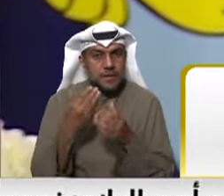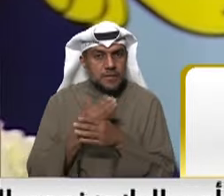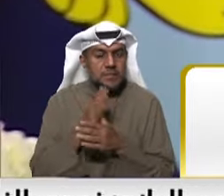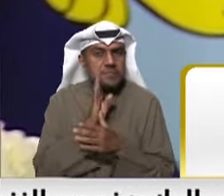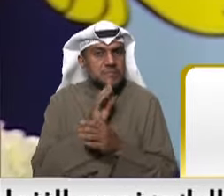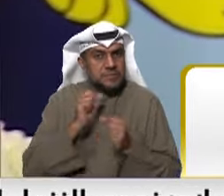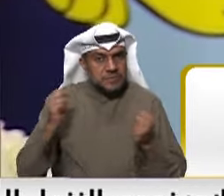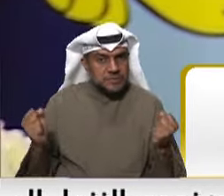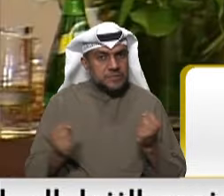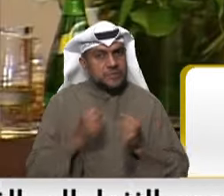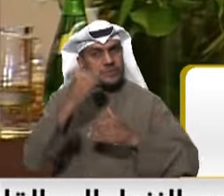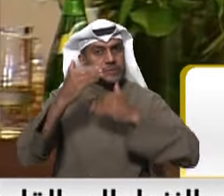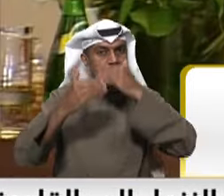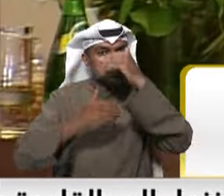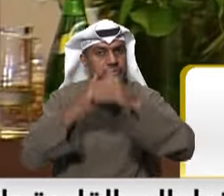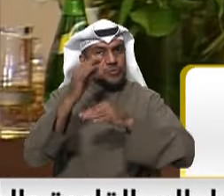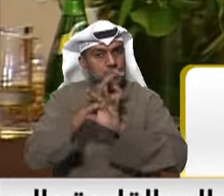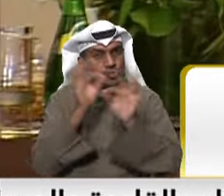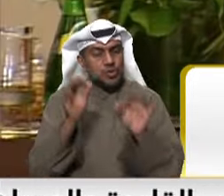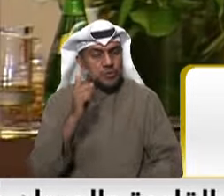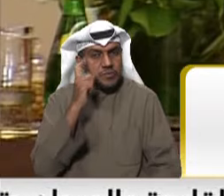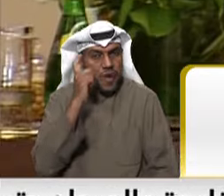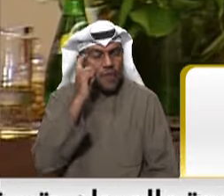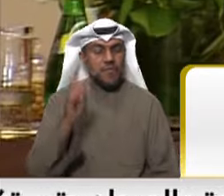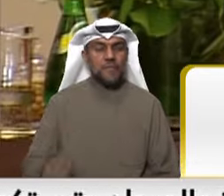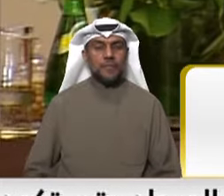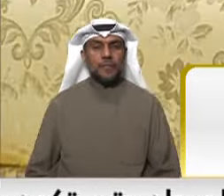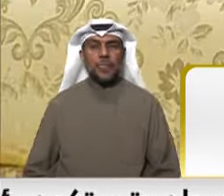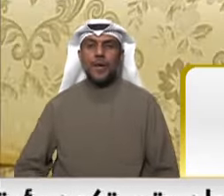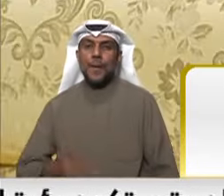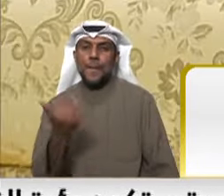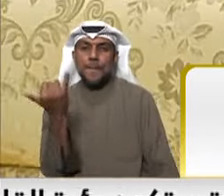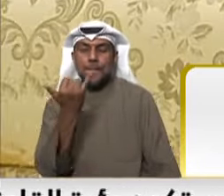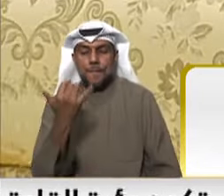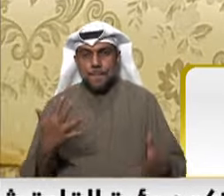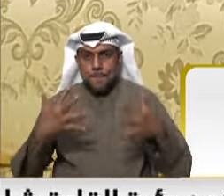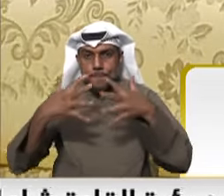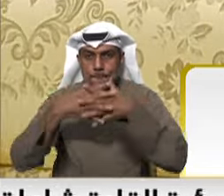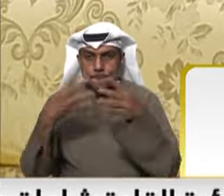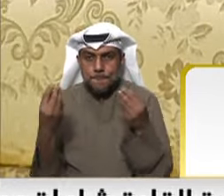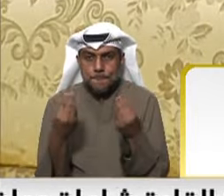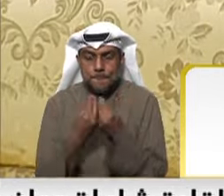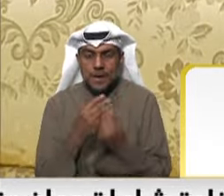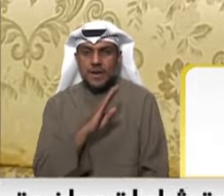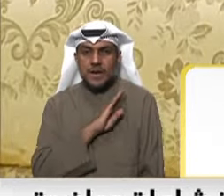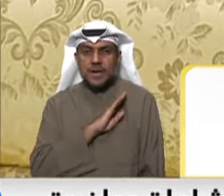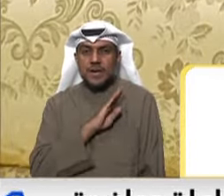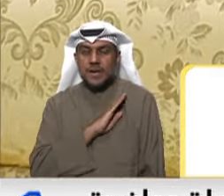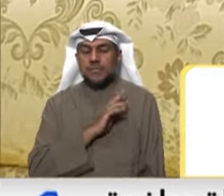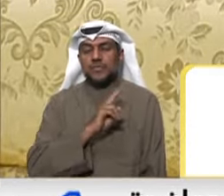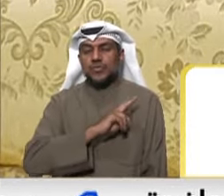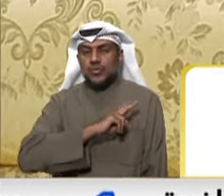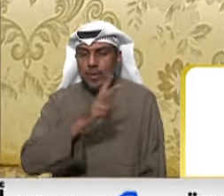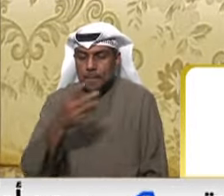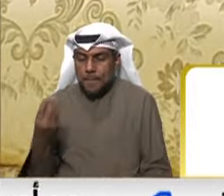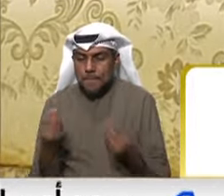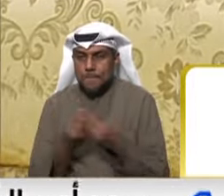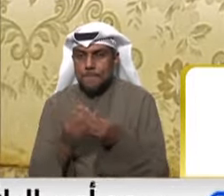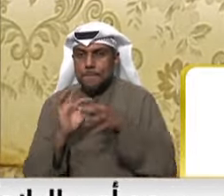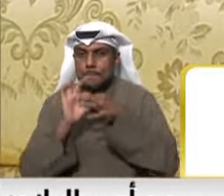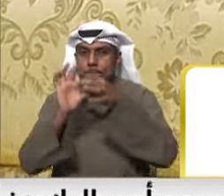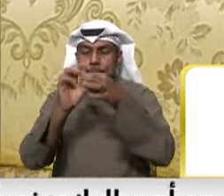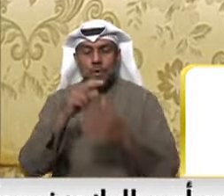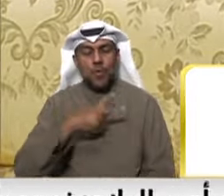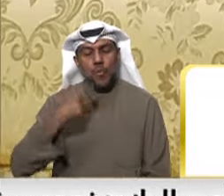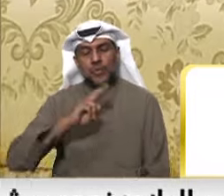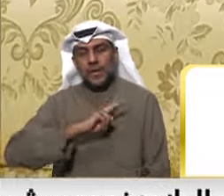الجاهزية. أهمية التعاون المشترك بين المؤسسة العسكرية ومؤسسات الدولة